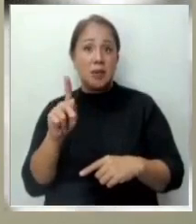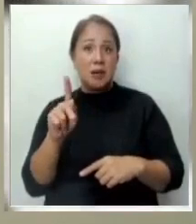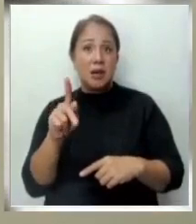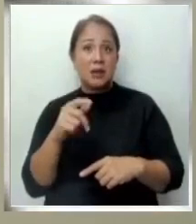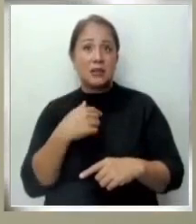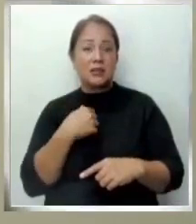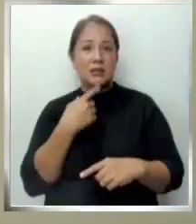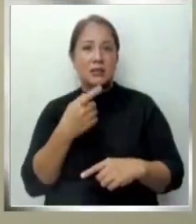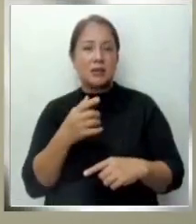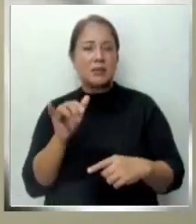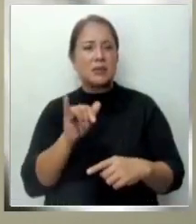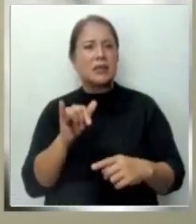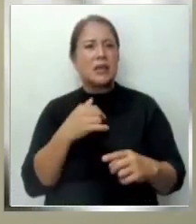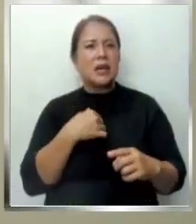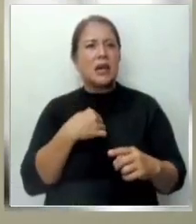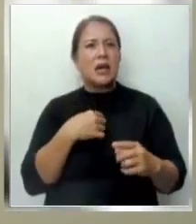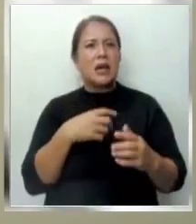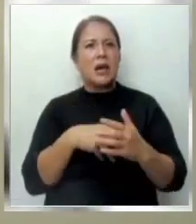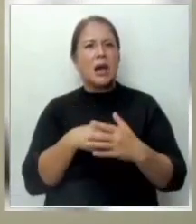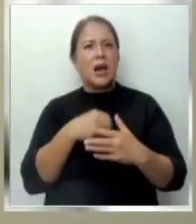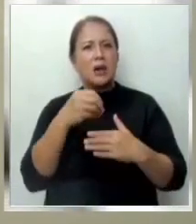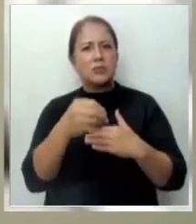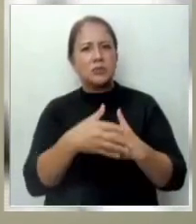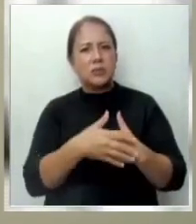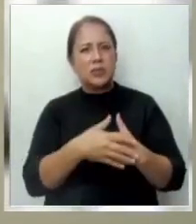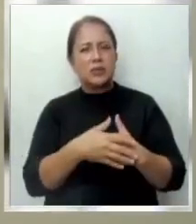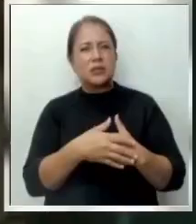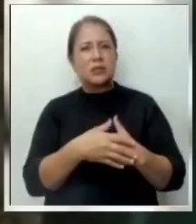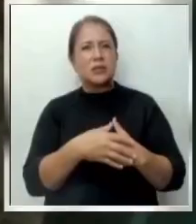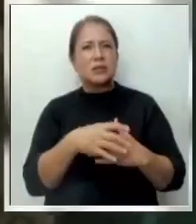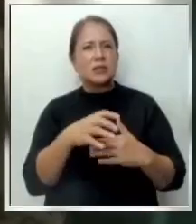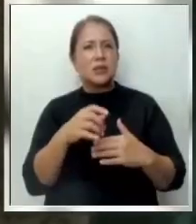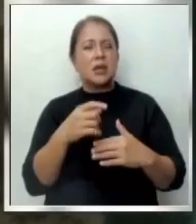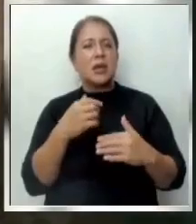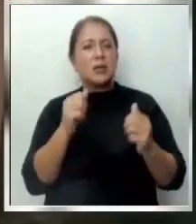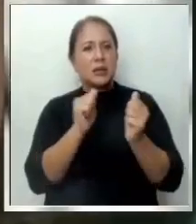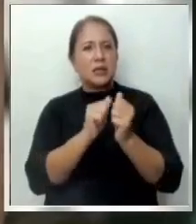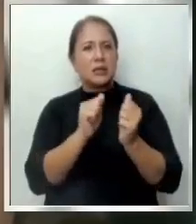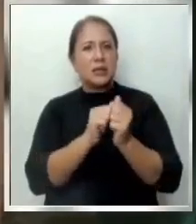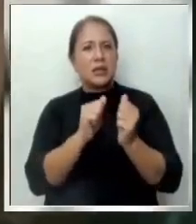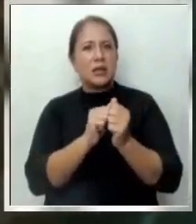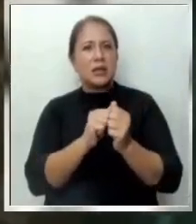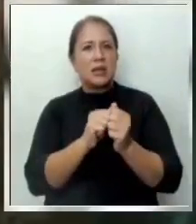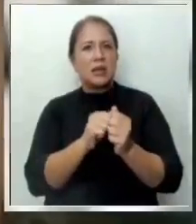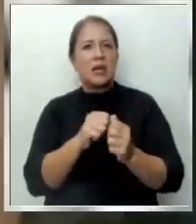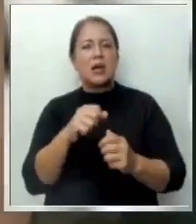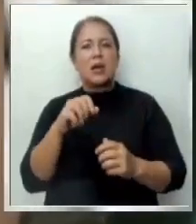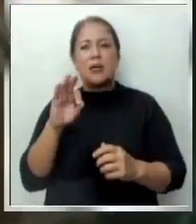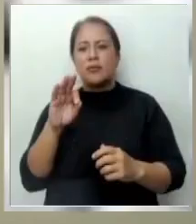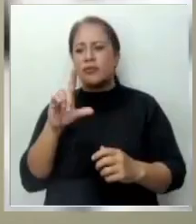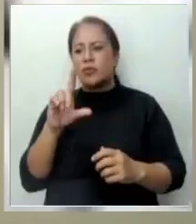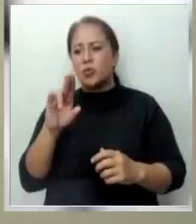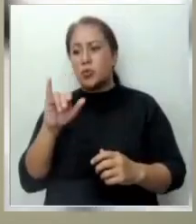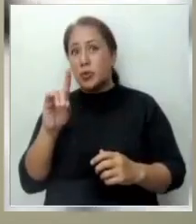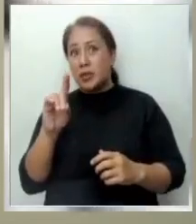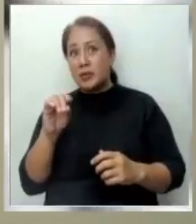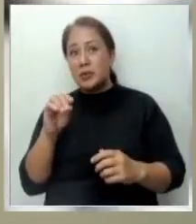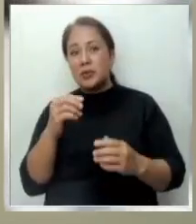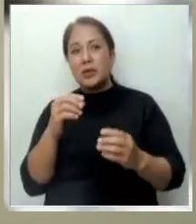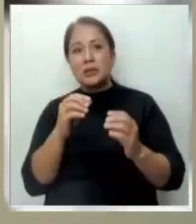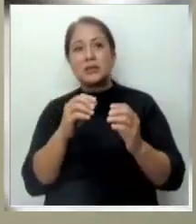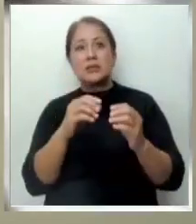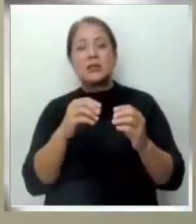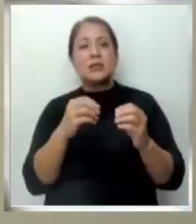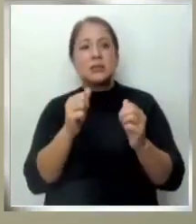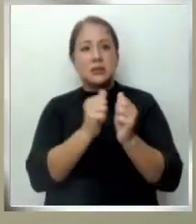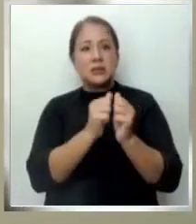ito po yung outpouching din po siya sa likod na may kasamang spinal fluid at parte po ng spinal cord at